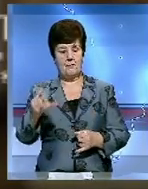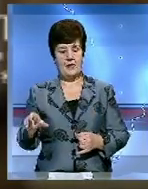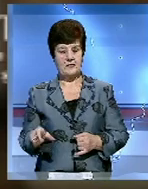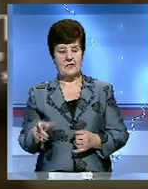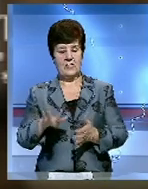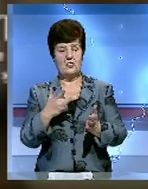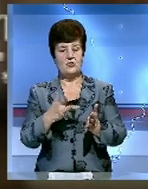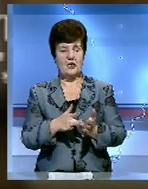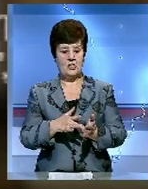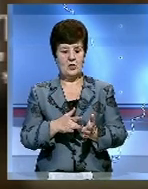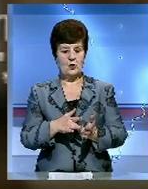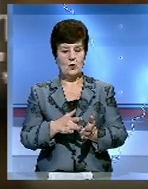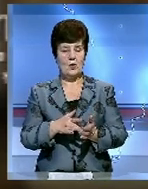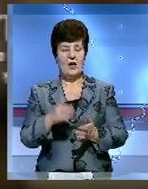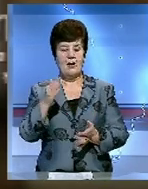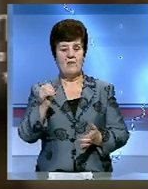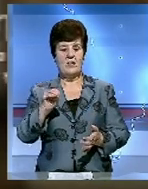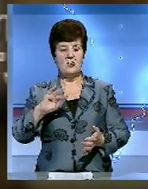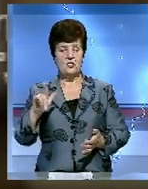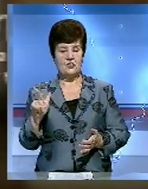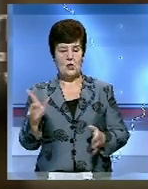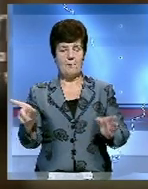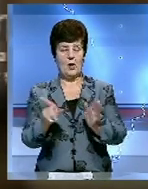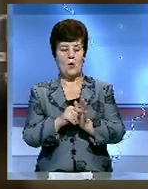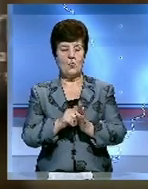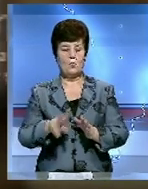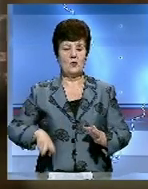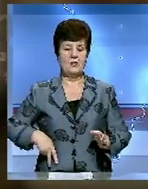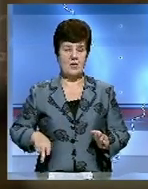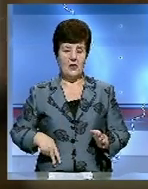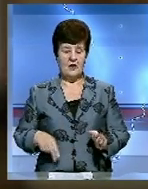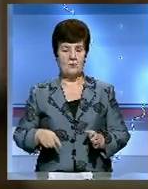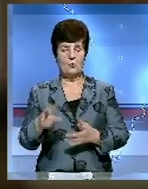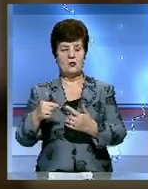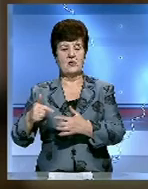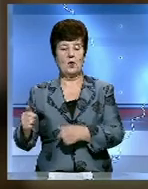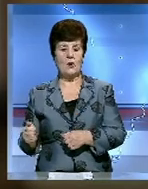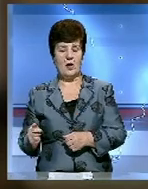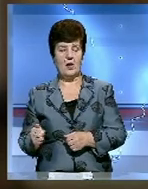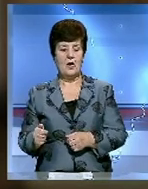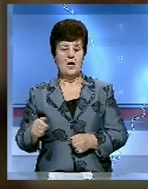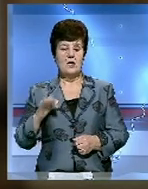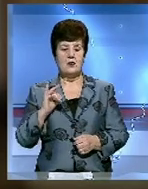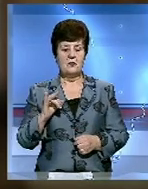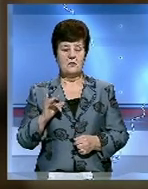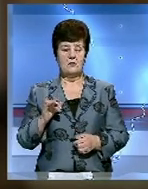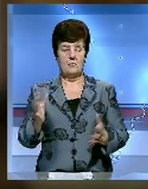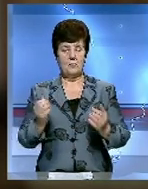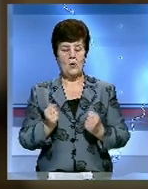din orașul Fălești, împreună cu domnul director, cu maestrii de sectoare, ne-am luat în grijă pentru